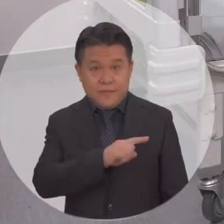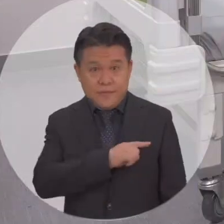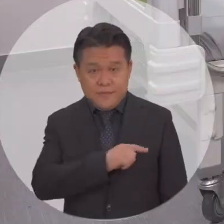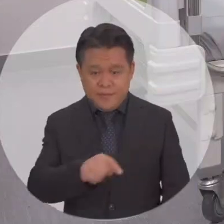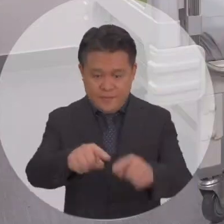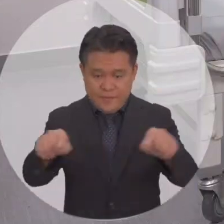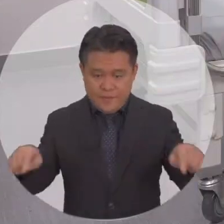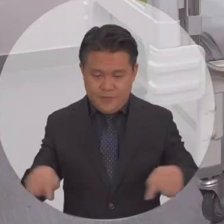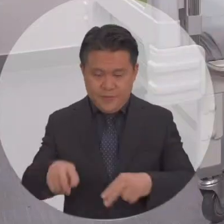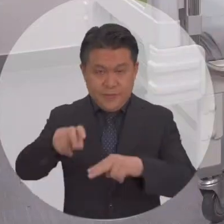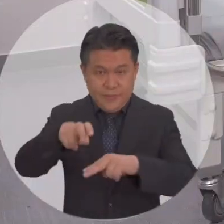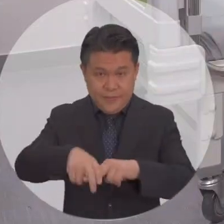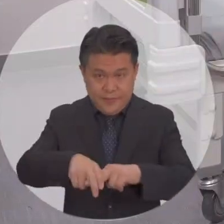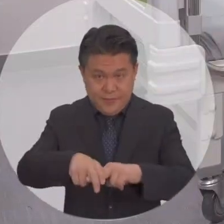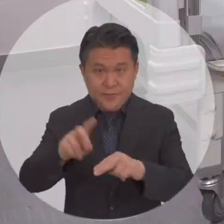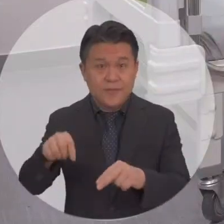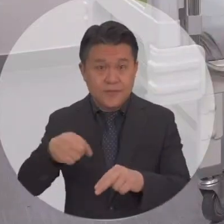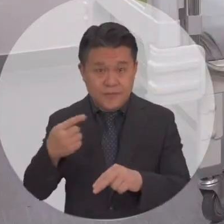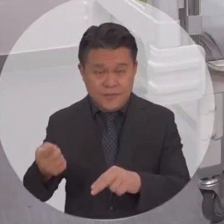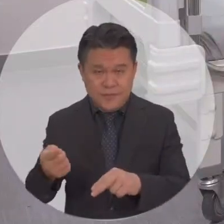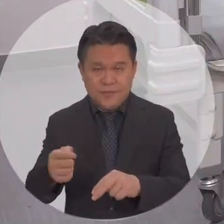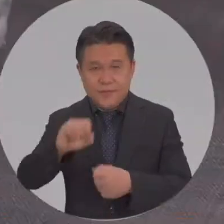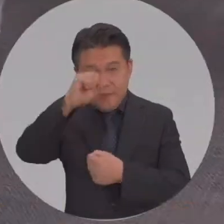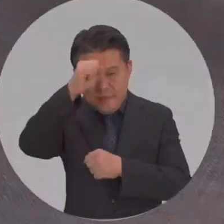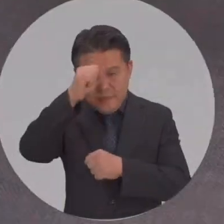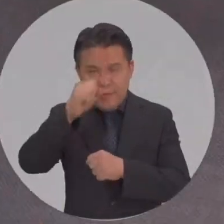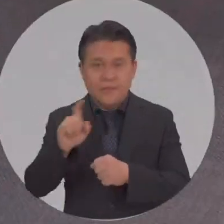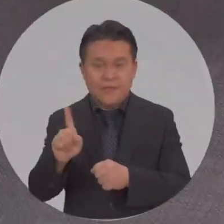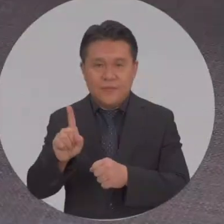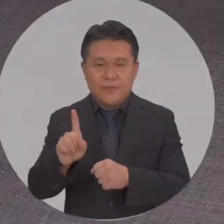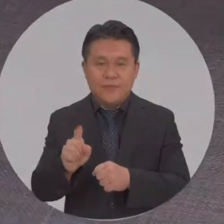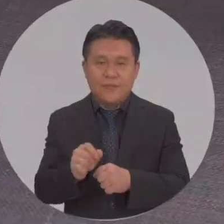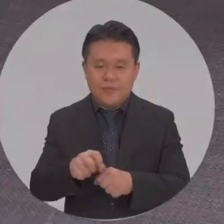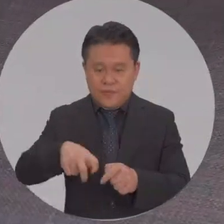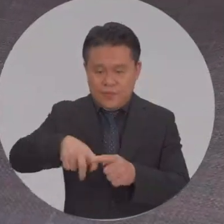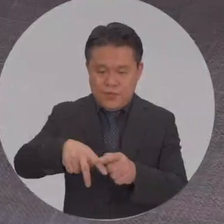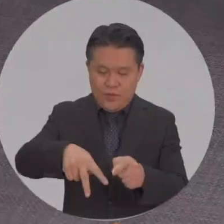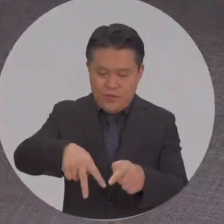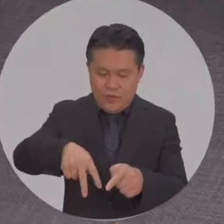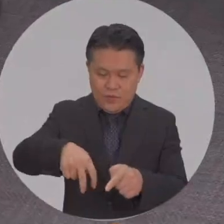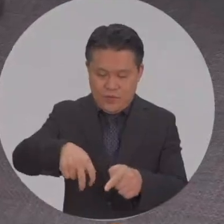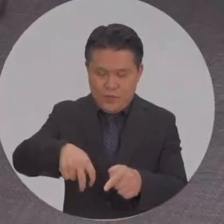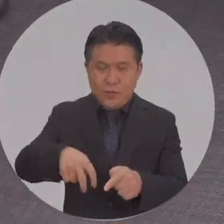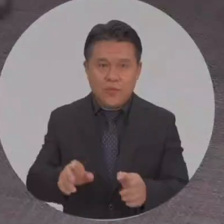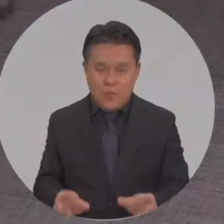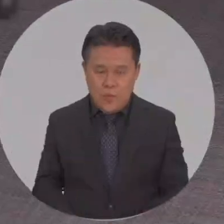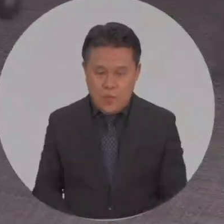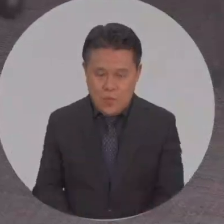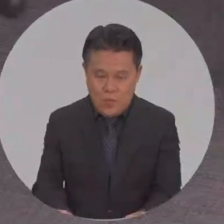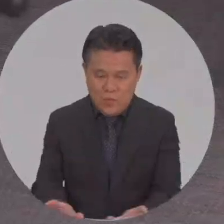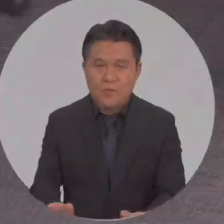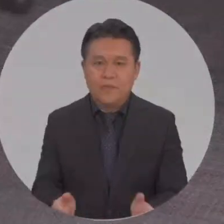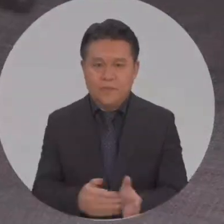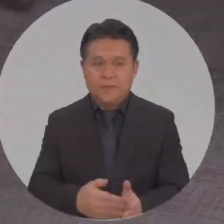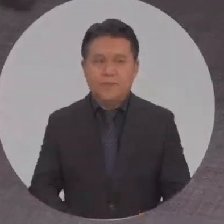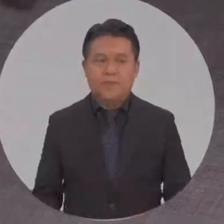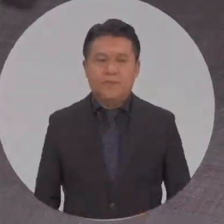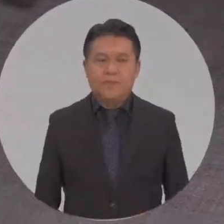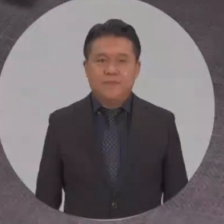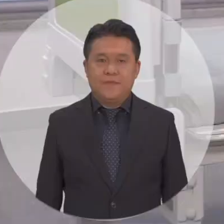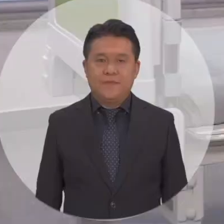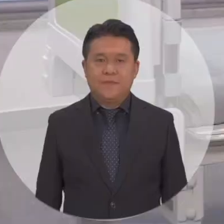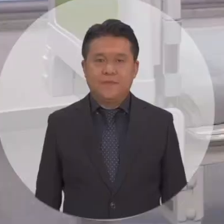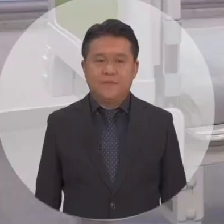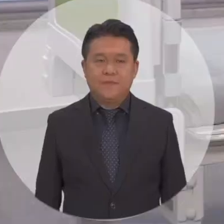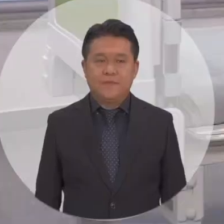대상자를 침대 끝에 가볍게 걸터 앉게 하고 발을 무릎보다 살짝 뒤쪽으로 옮겨줍니다.